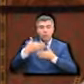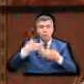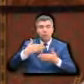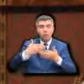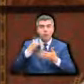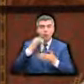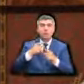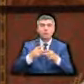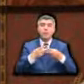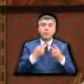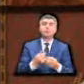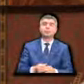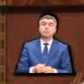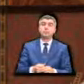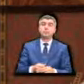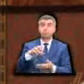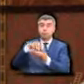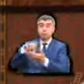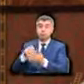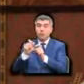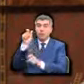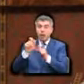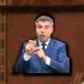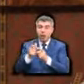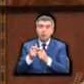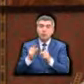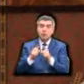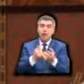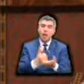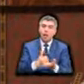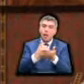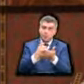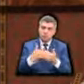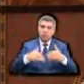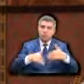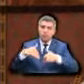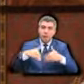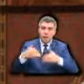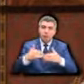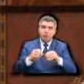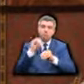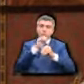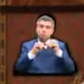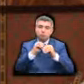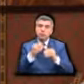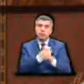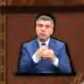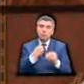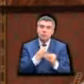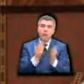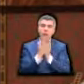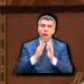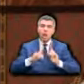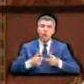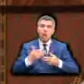ذات الوقع الإيجابي على السكينة بما فيها تقوية البنية التحتية، تشييد المرافق الصحية والتربوية. ولبلوغ